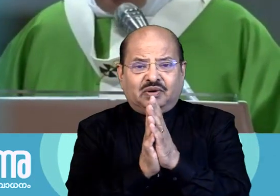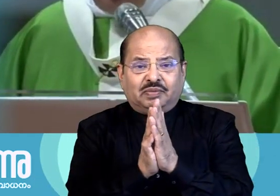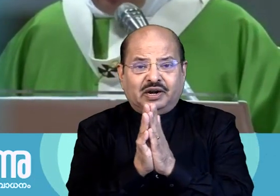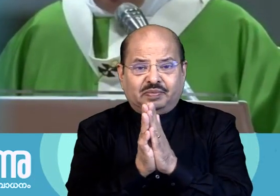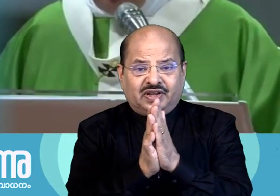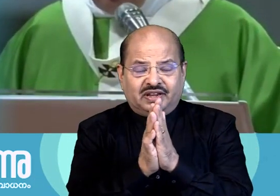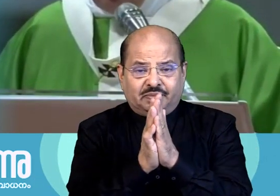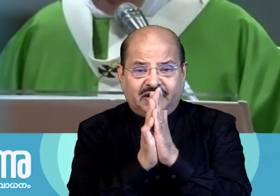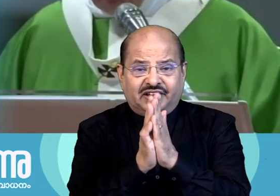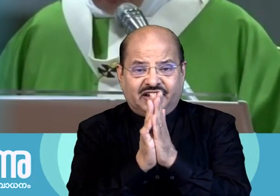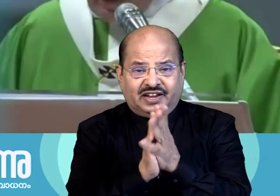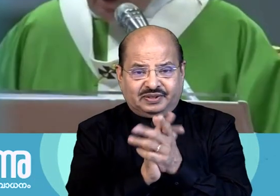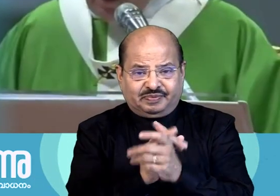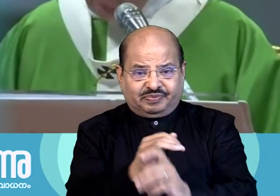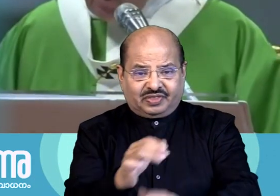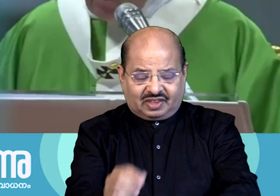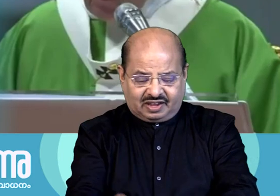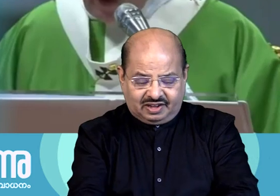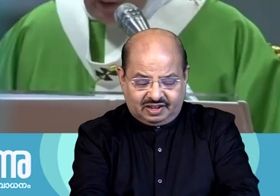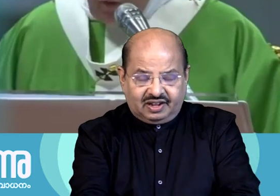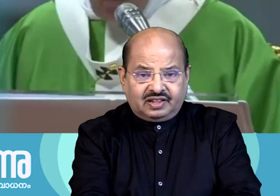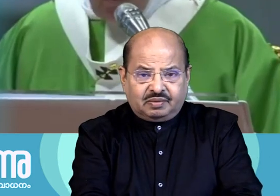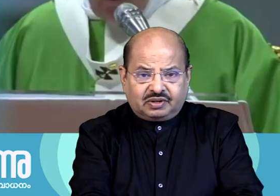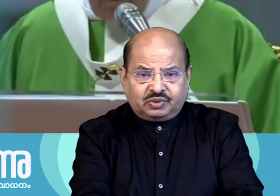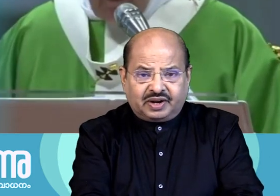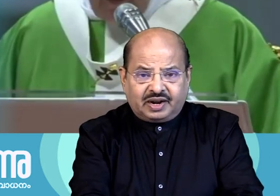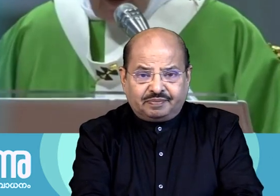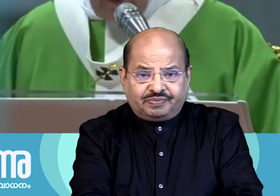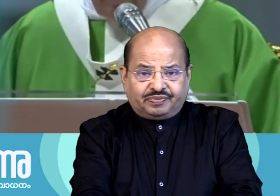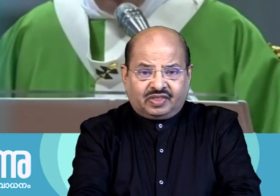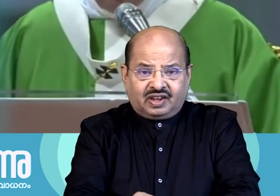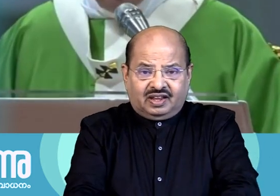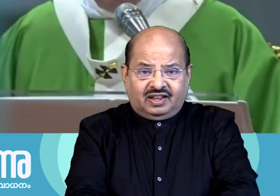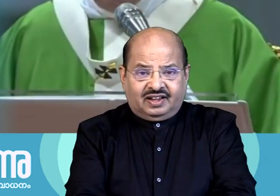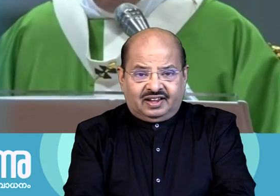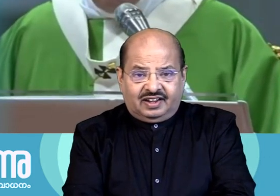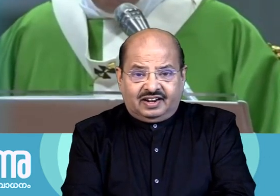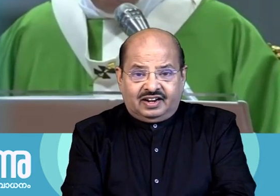മനസ്സുകളെ നമ്മൾ പഠിക്കുകയായിരുന്നു. നമുക്ക് തുടരാം.